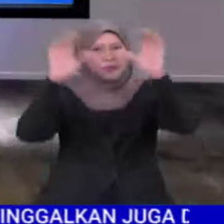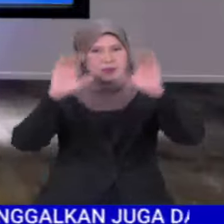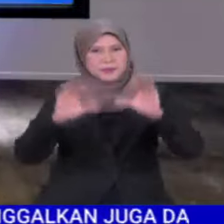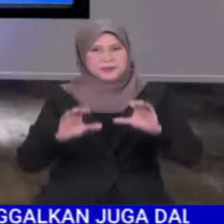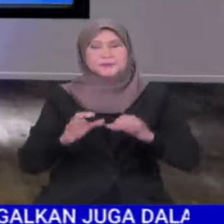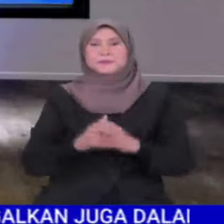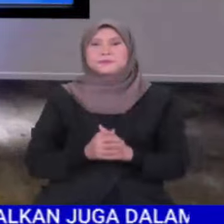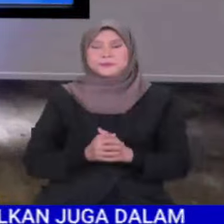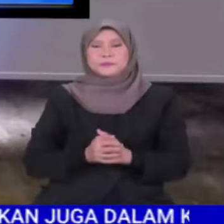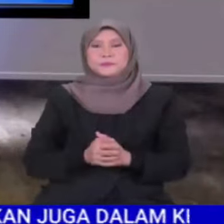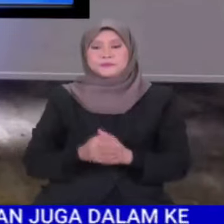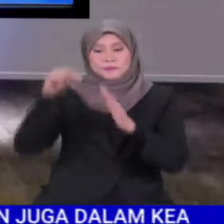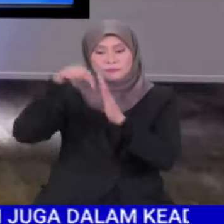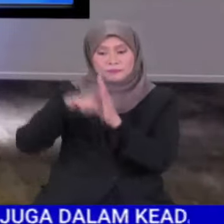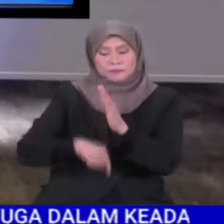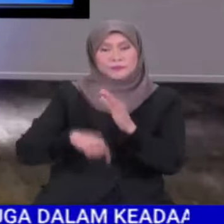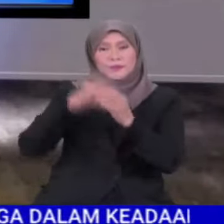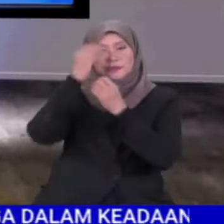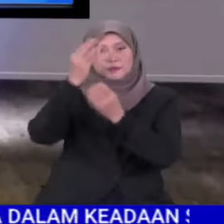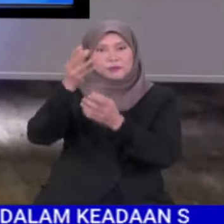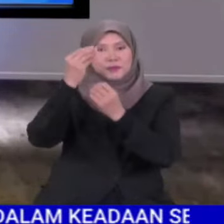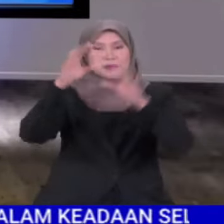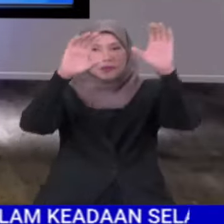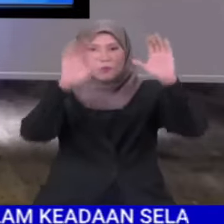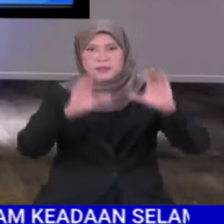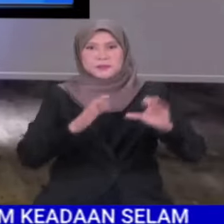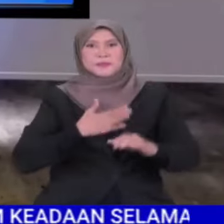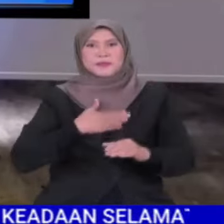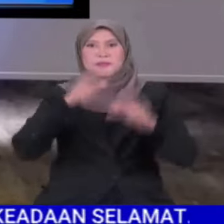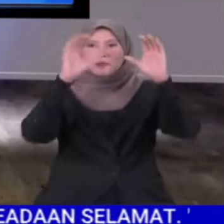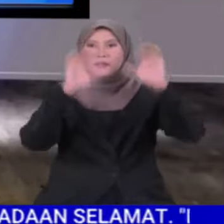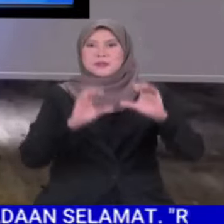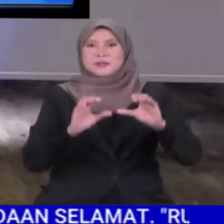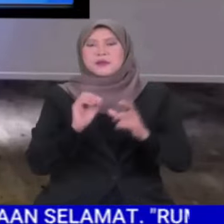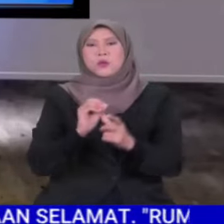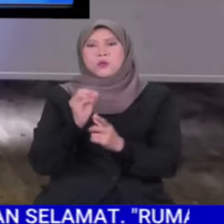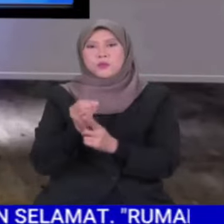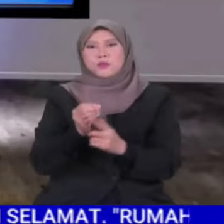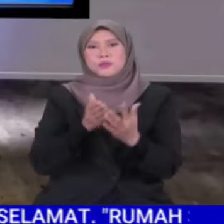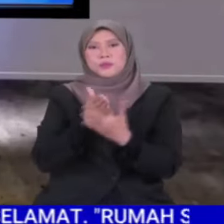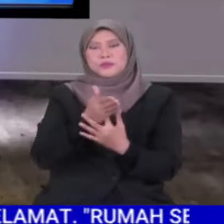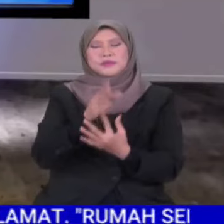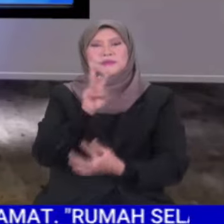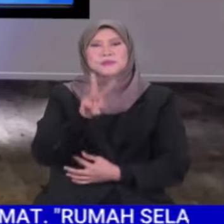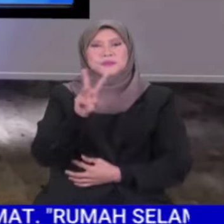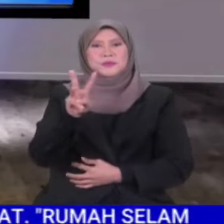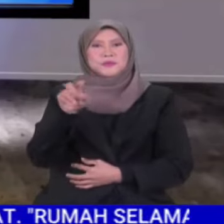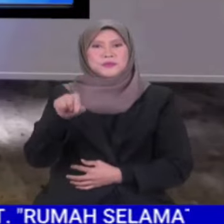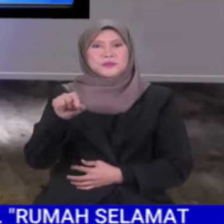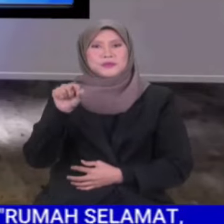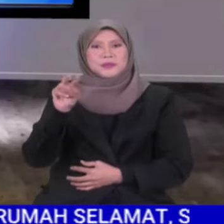info cuaca yang lebih terperinci dan sahih melalui aplikasi My Cuaca ataupun terus ke laman sesawang kami di